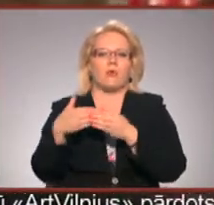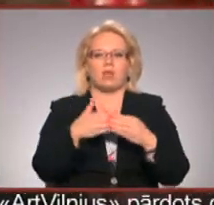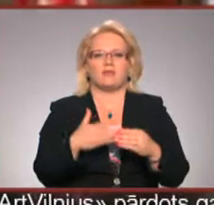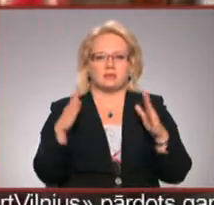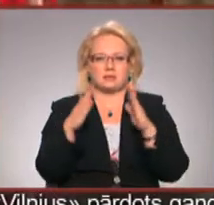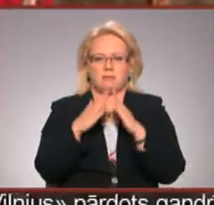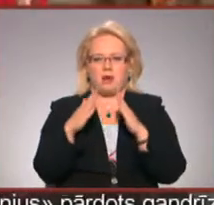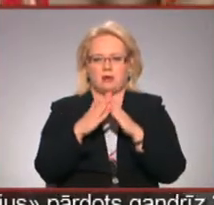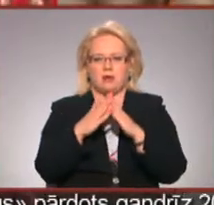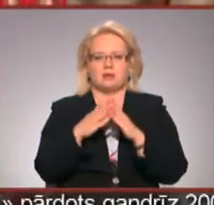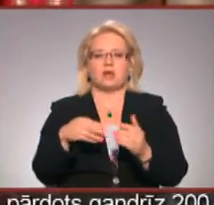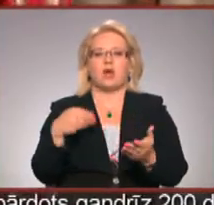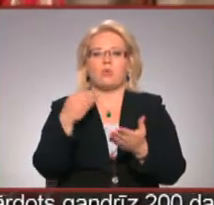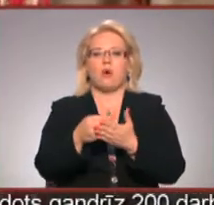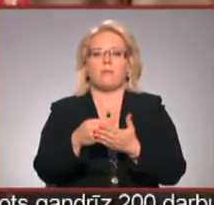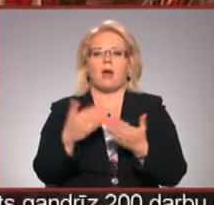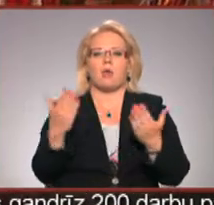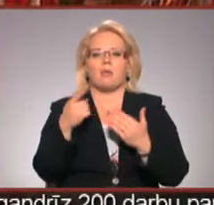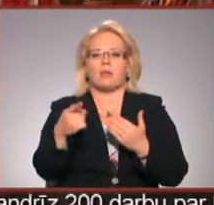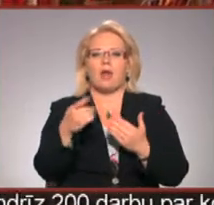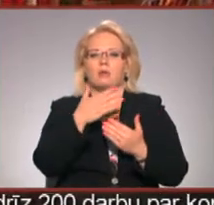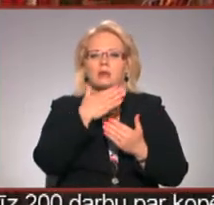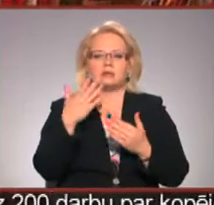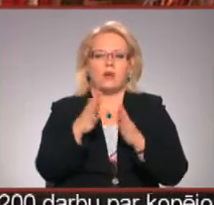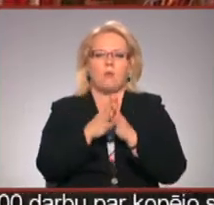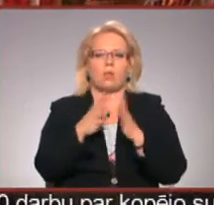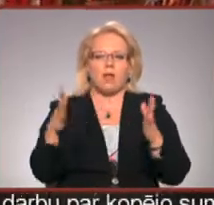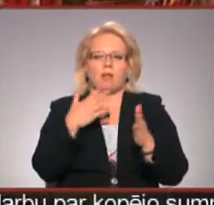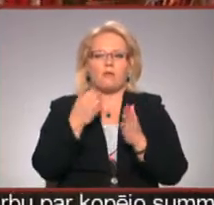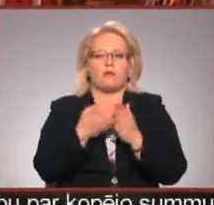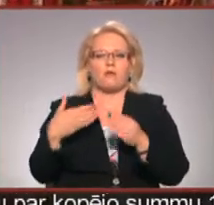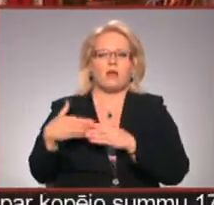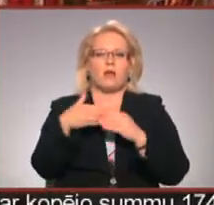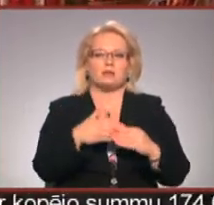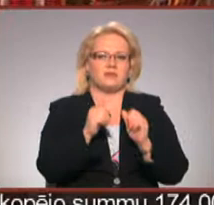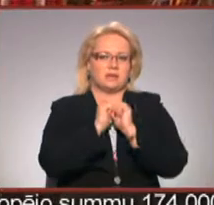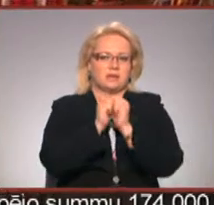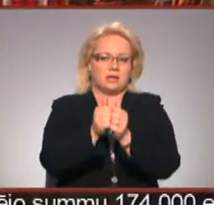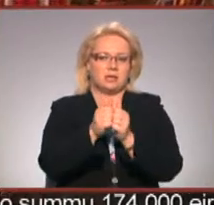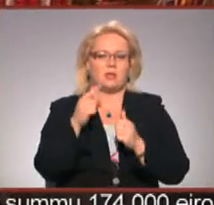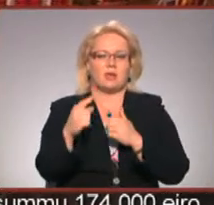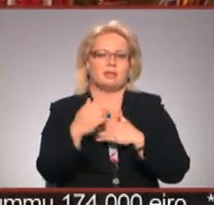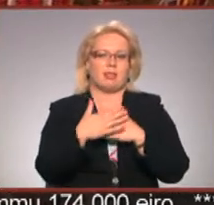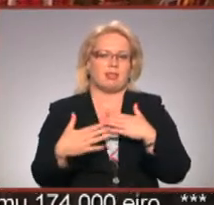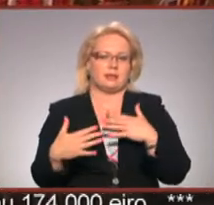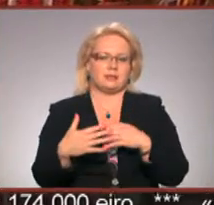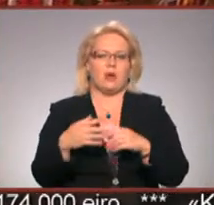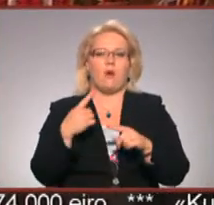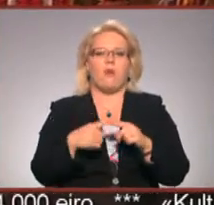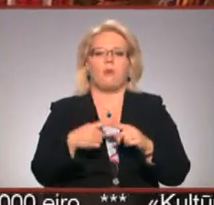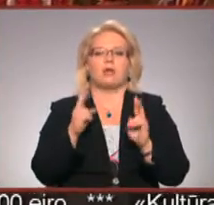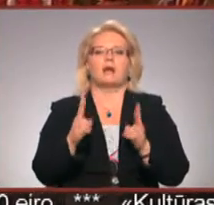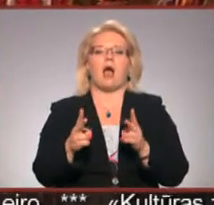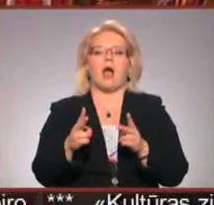mājās. Nopērk kaut ko tādu, kas nav liels, ko viņi var aizvest sev līdzi, un tas ir lins. Un kā ir